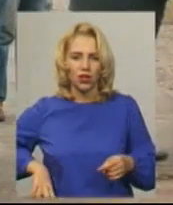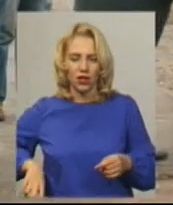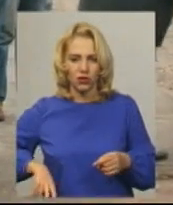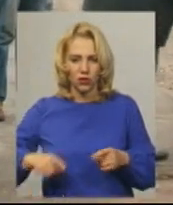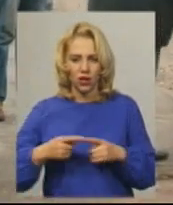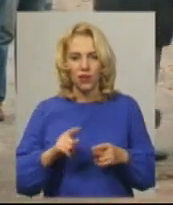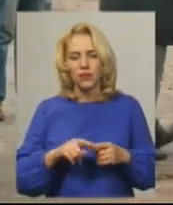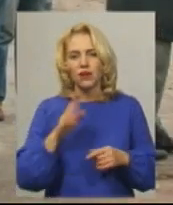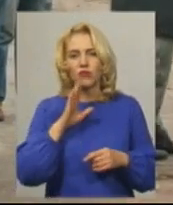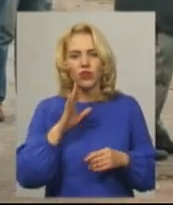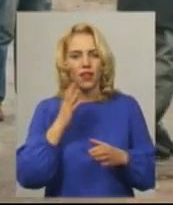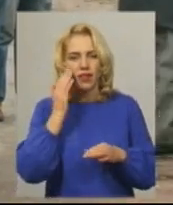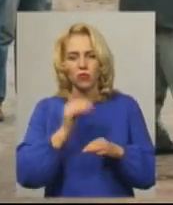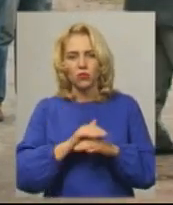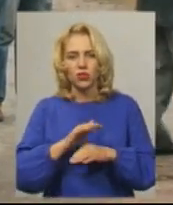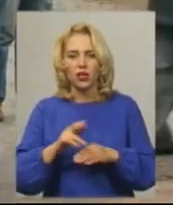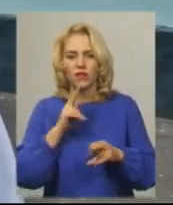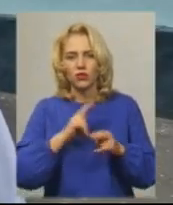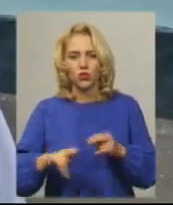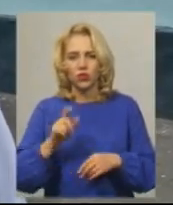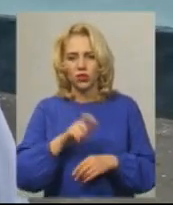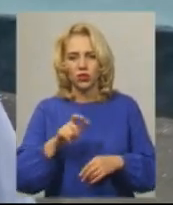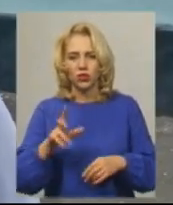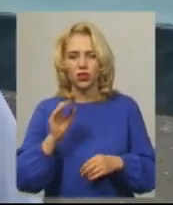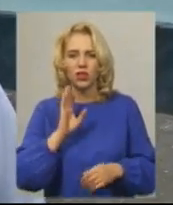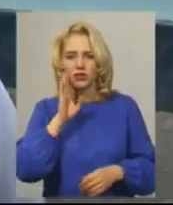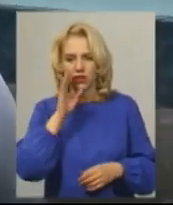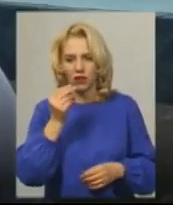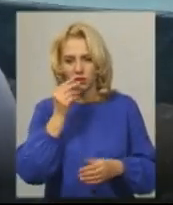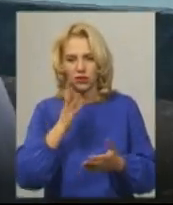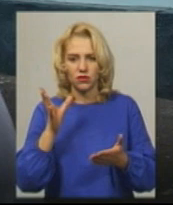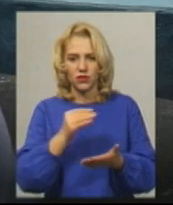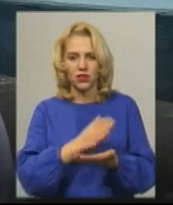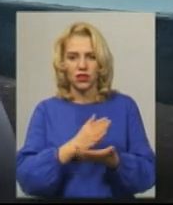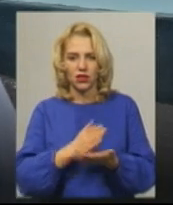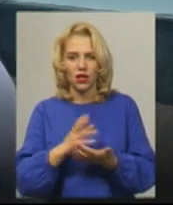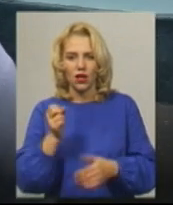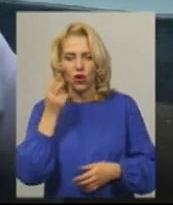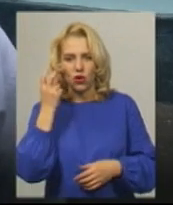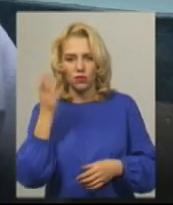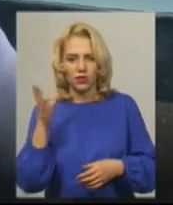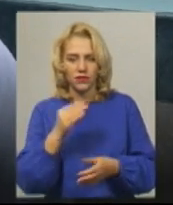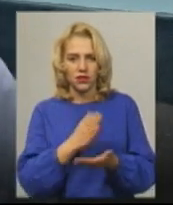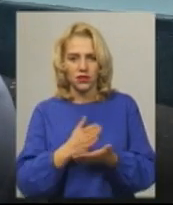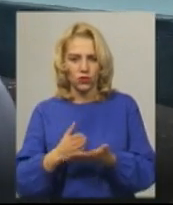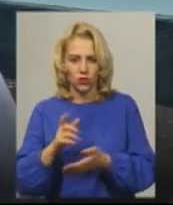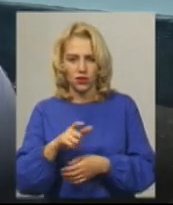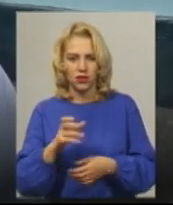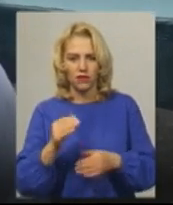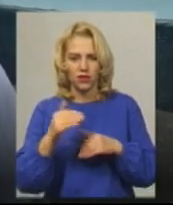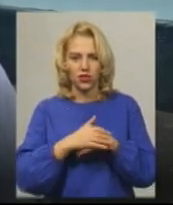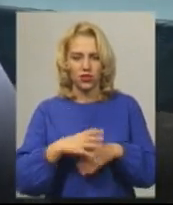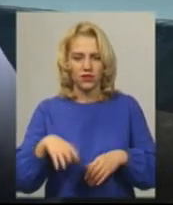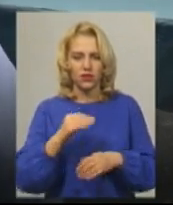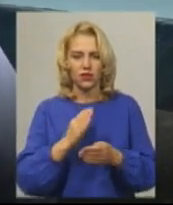медсестри закладу, вона не помічала відсутності пацієнтів. На сніданку бачимо, є всі. На обіді є всі. На вечері